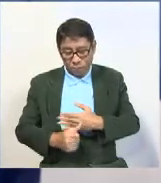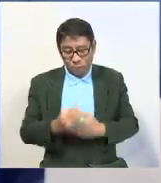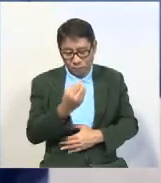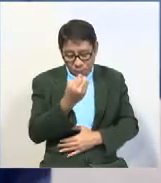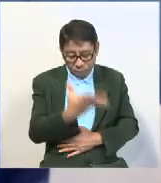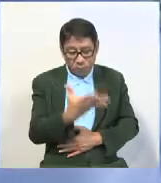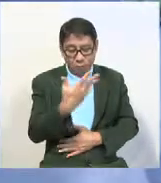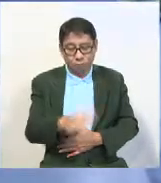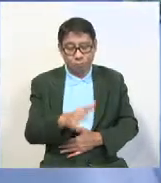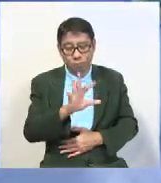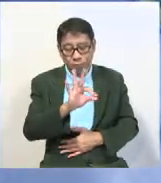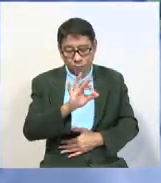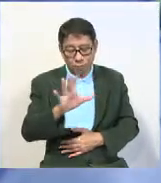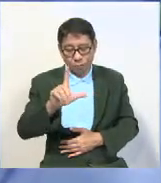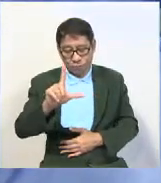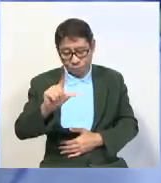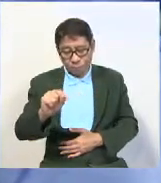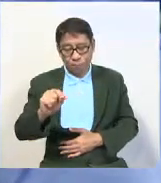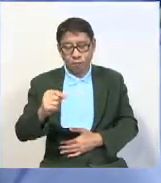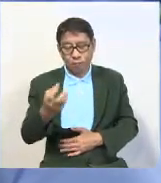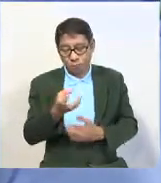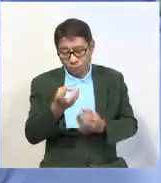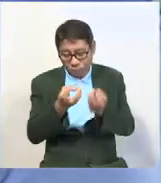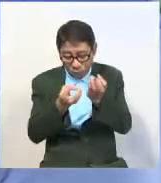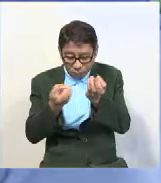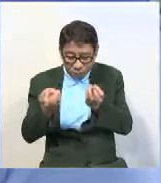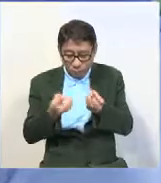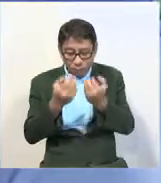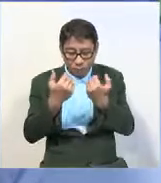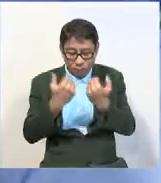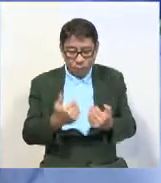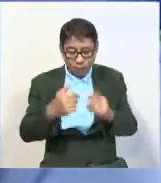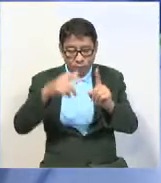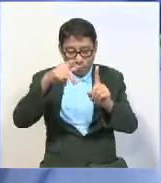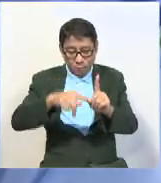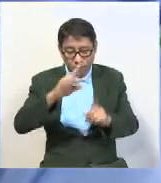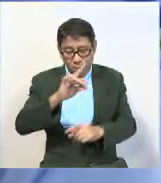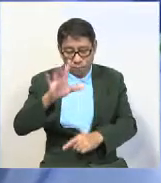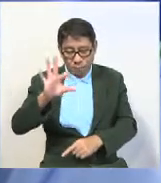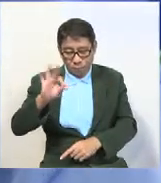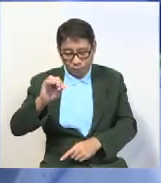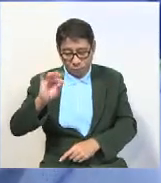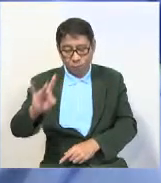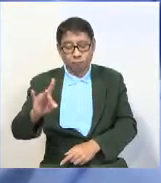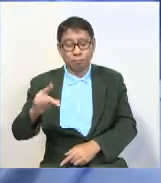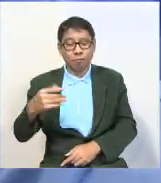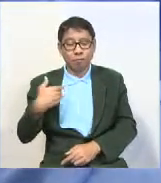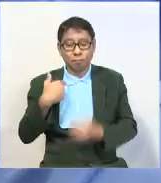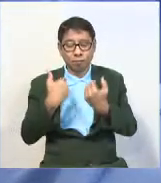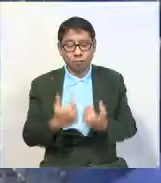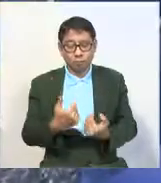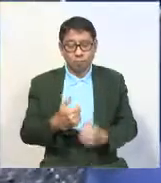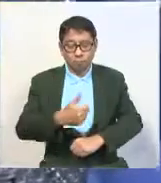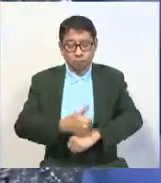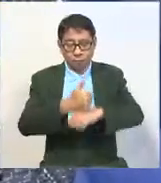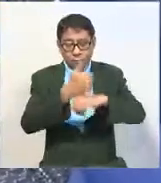ามากสุดแล้วนะยังอยู่ที่920เม็ดแต่รอบนี้ 1,898 เม็ดนะคะผู้อำนวยการ